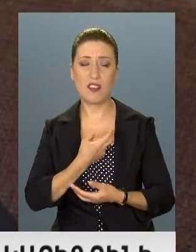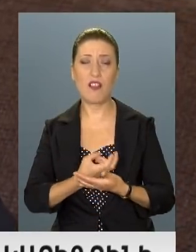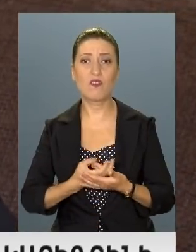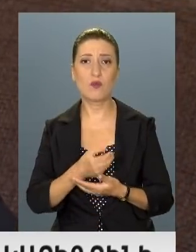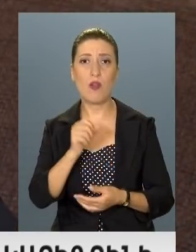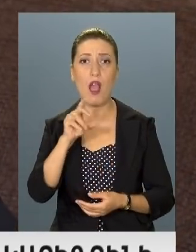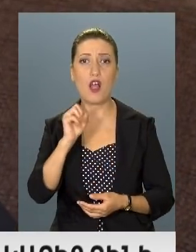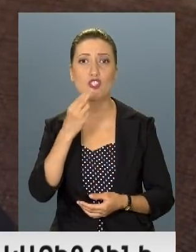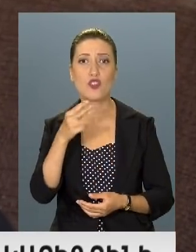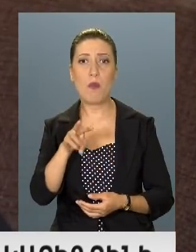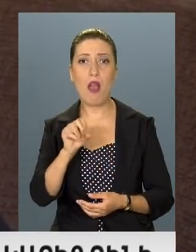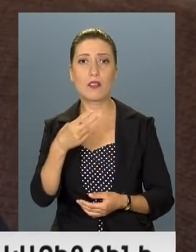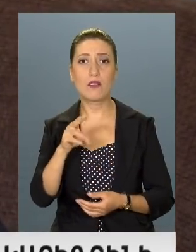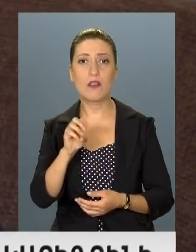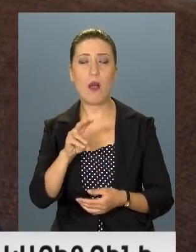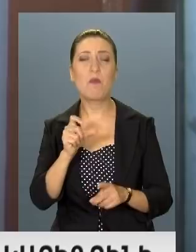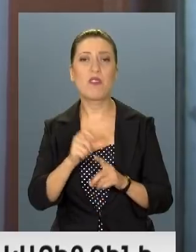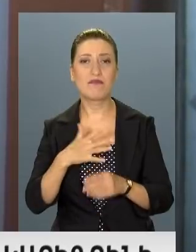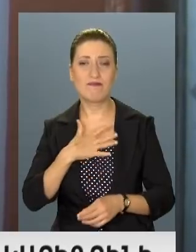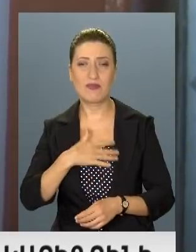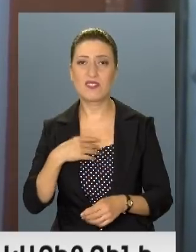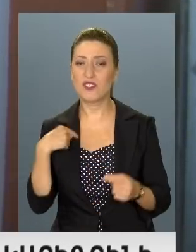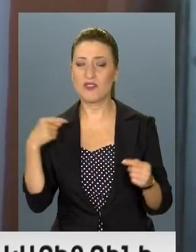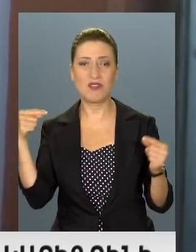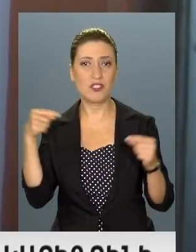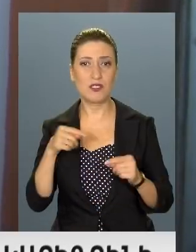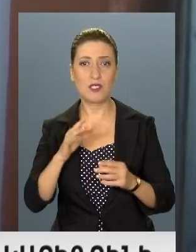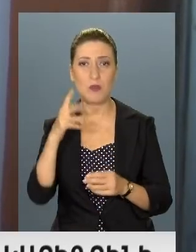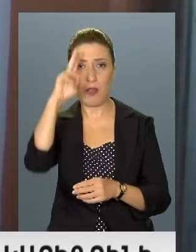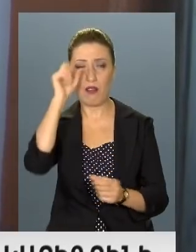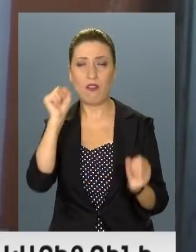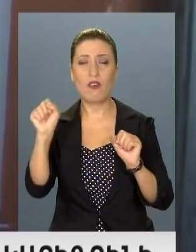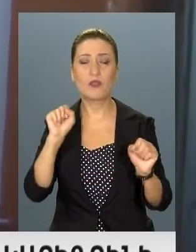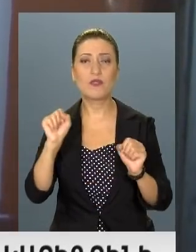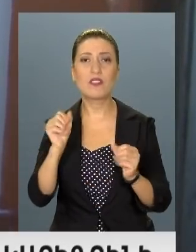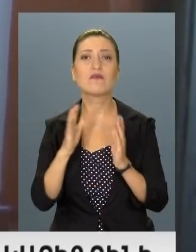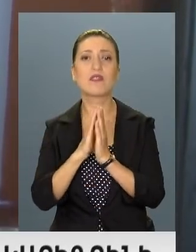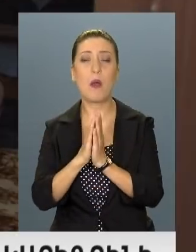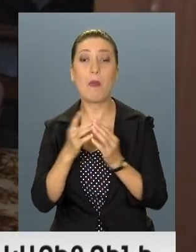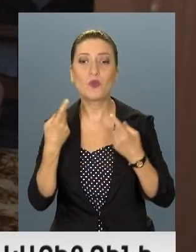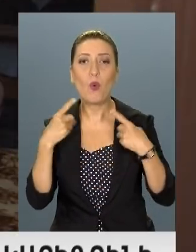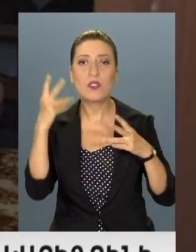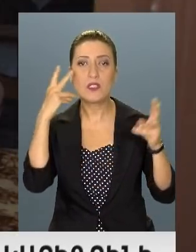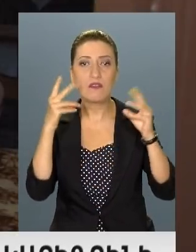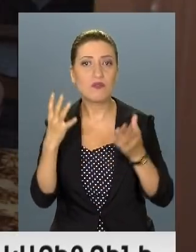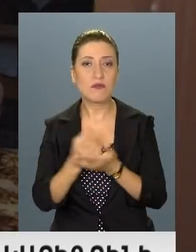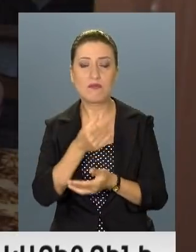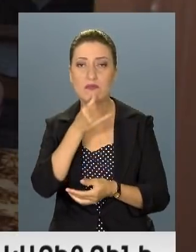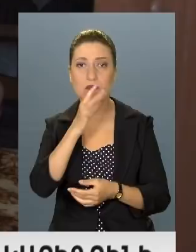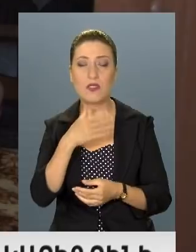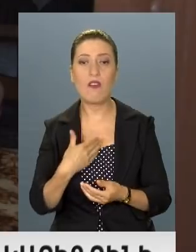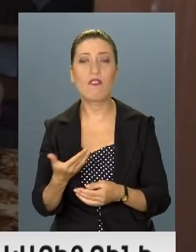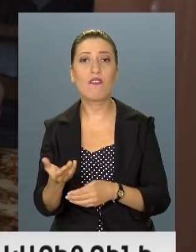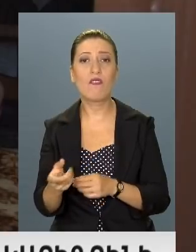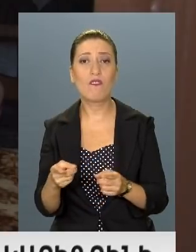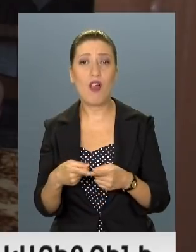օրով անգամ չի զորացրվել, ասում է իրեն վայել չէ ամեն անգամ կառավարությանը խնդրելը, պարզապես այլ ելք չի գտնում, ապրում է վարձով,